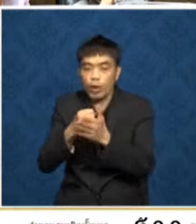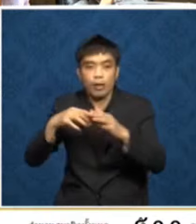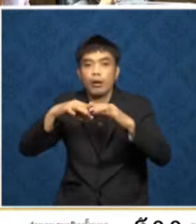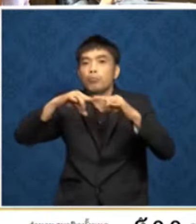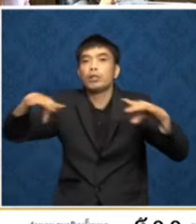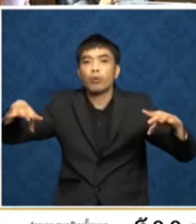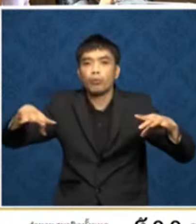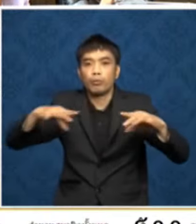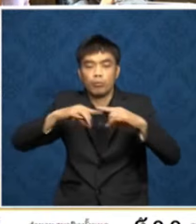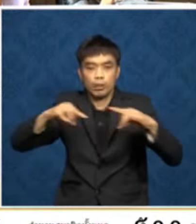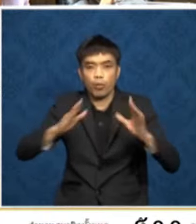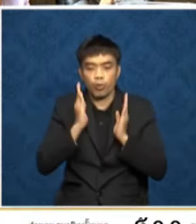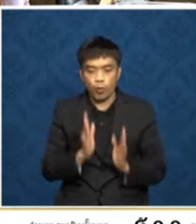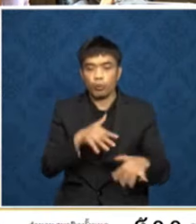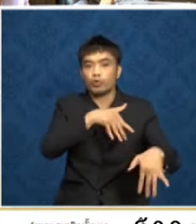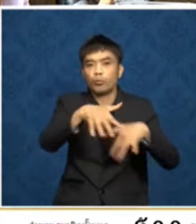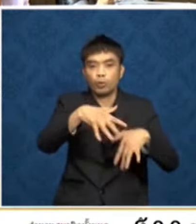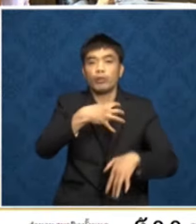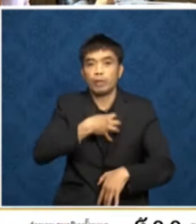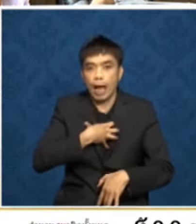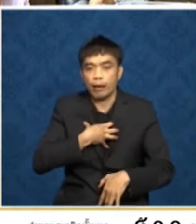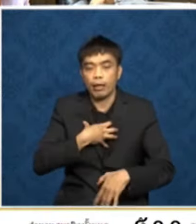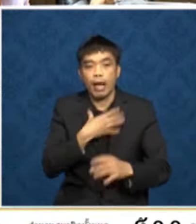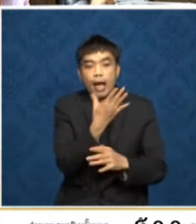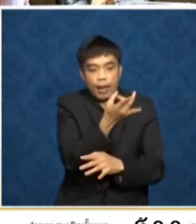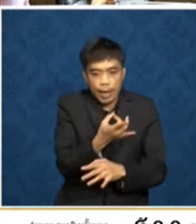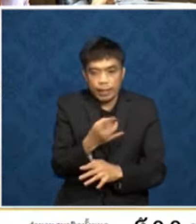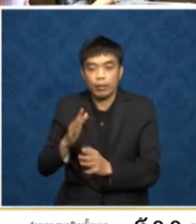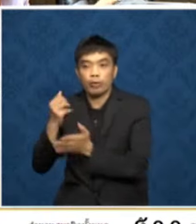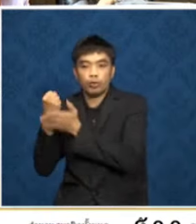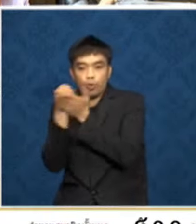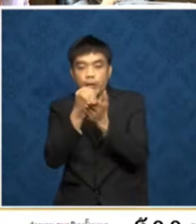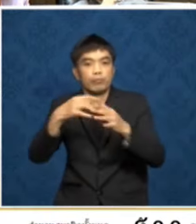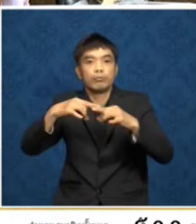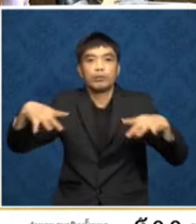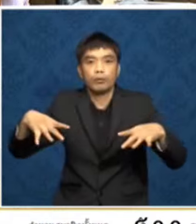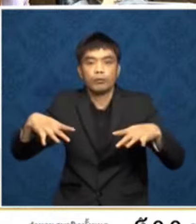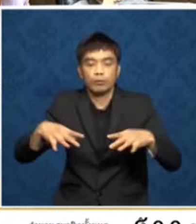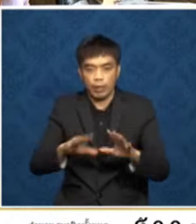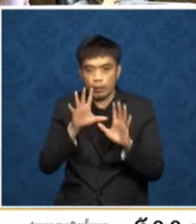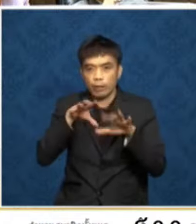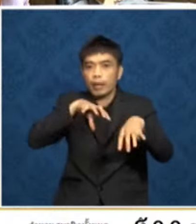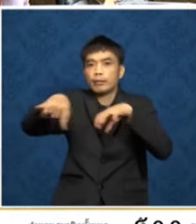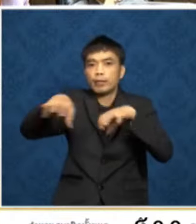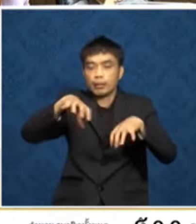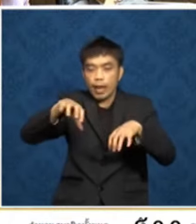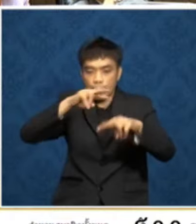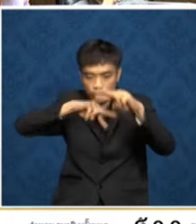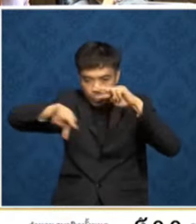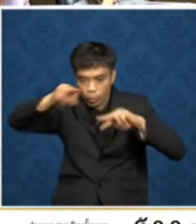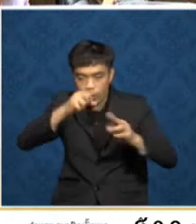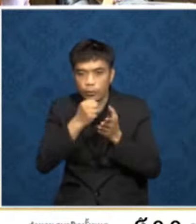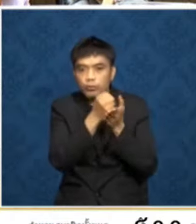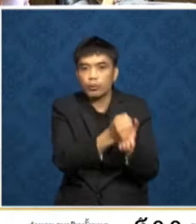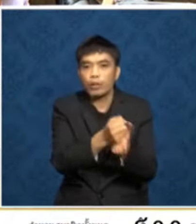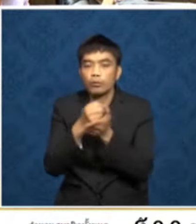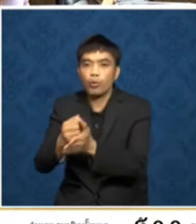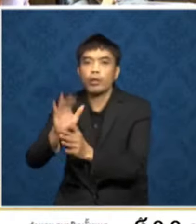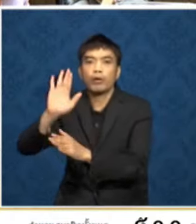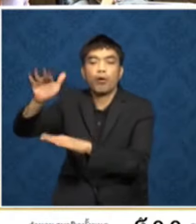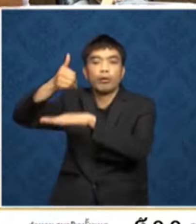ความต้องการของพี่น้องประชาชนดังนั้นการบริหารจัดการที่สนับสนุนการทำงานของผู้